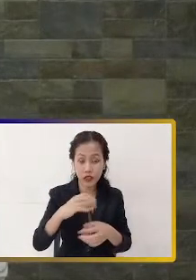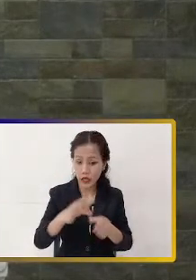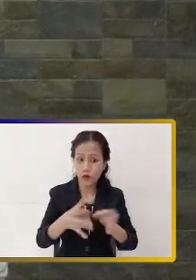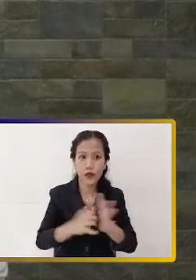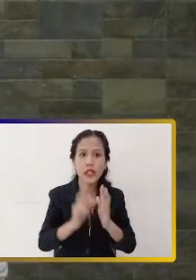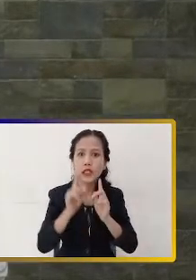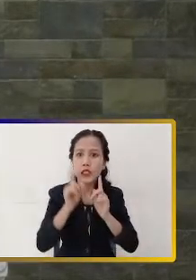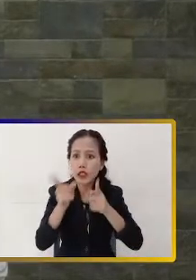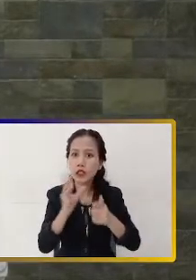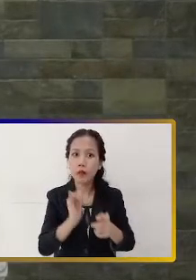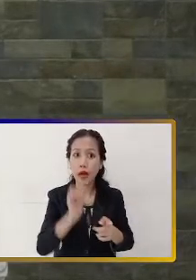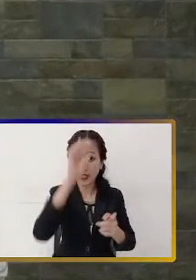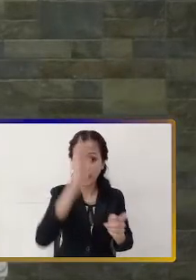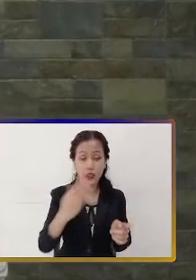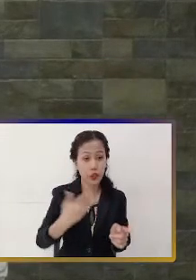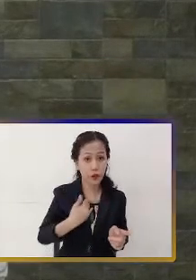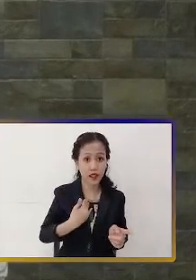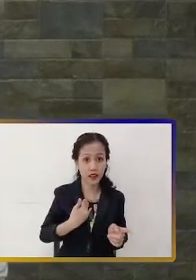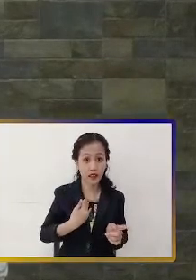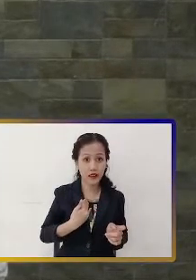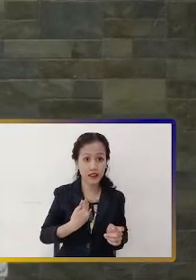inyo, sasabihin niya sa akin,